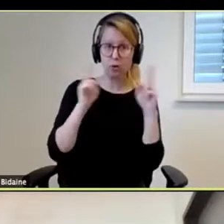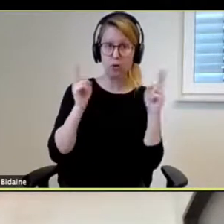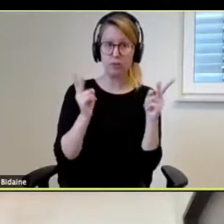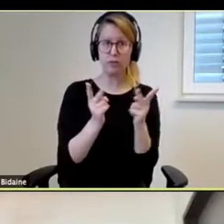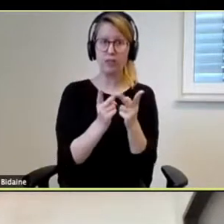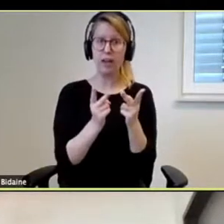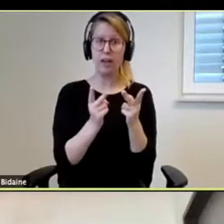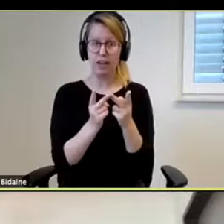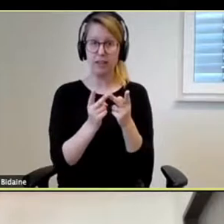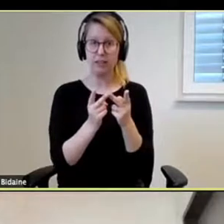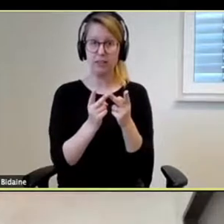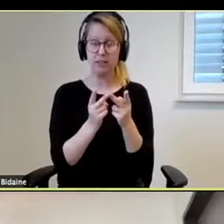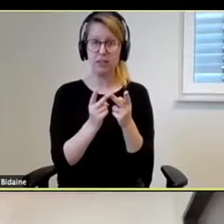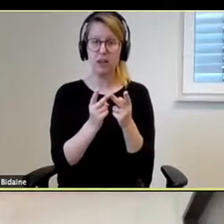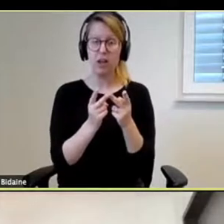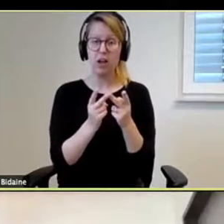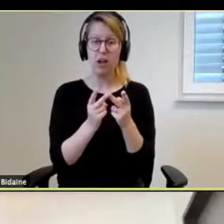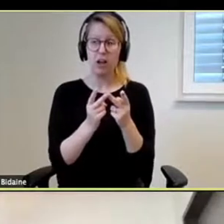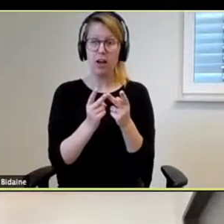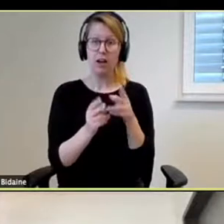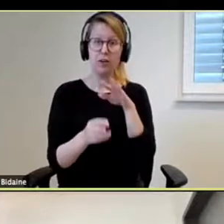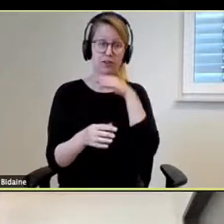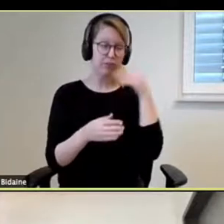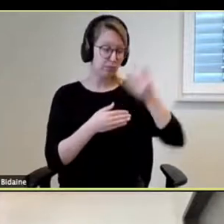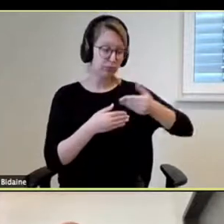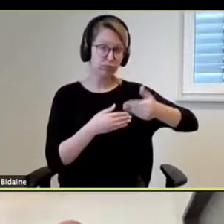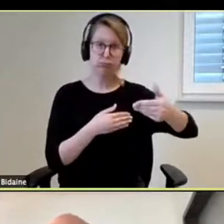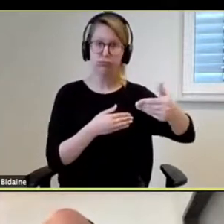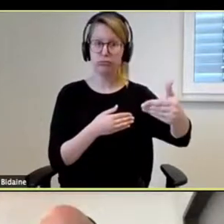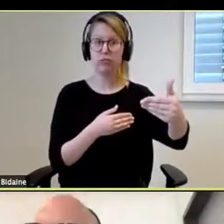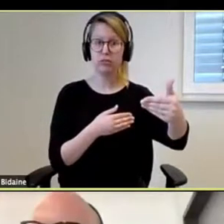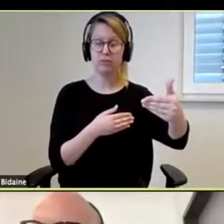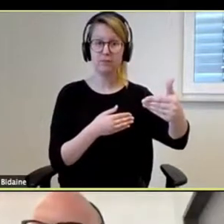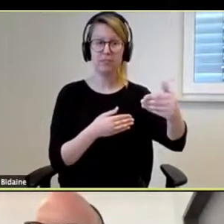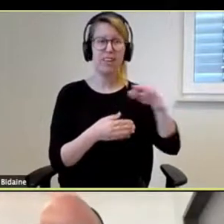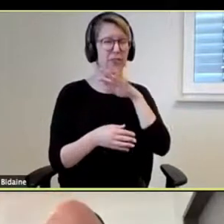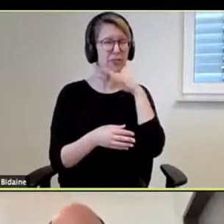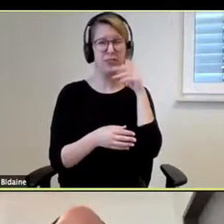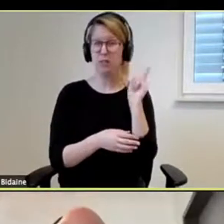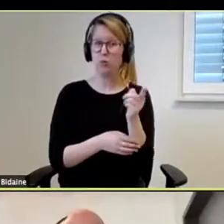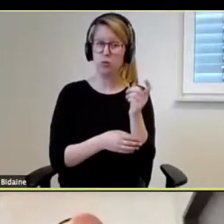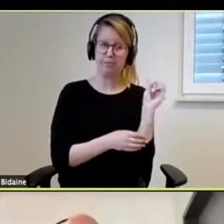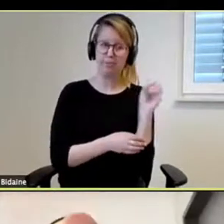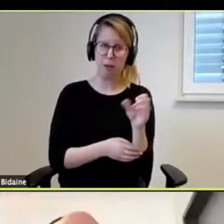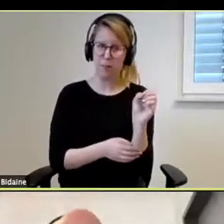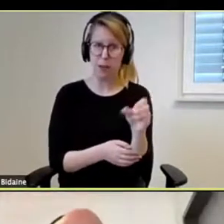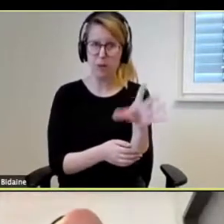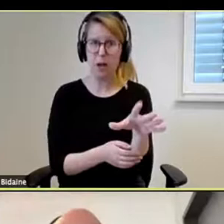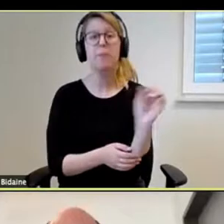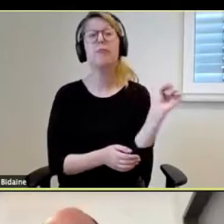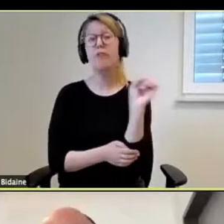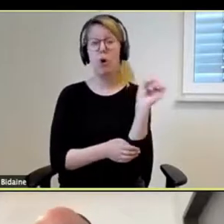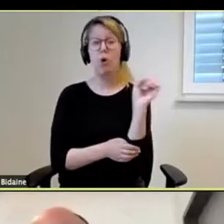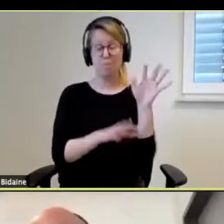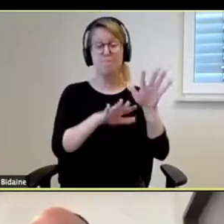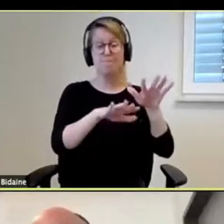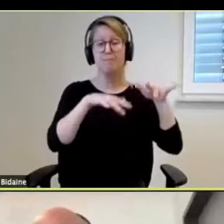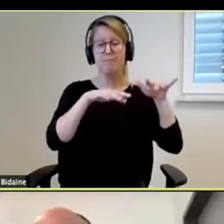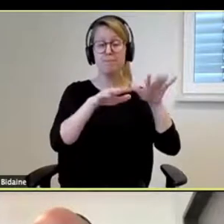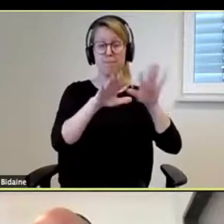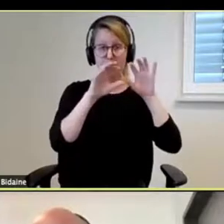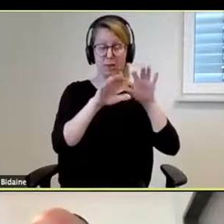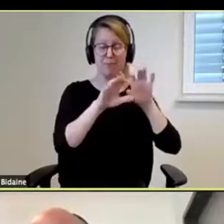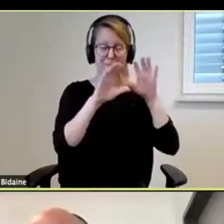einer ganzen Serie von Evenementen, die man musste aufsuchen aufgrund der Pandemie. Wir sind auf ihr Haut umso